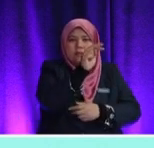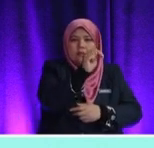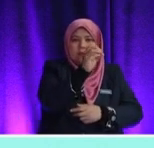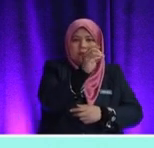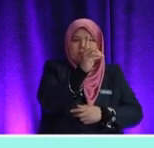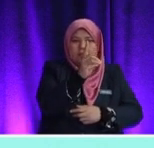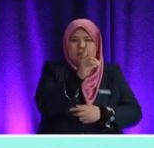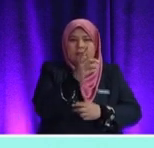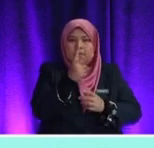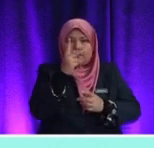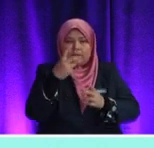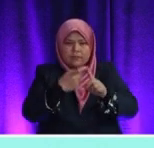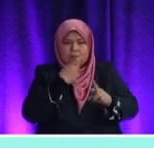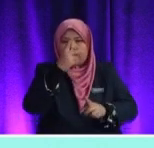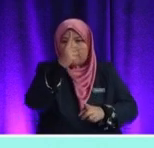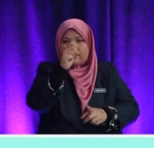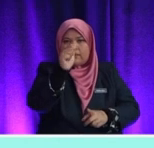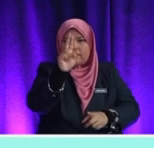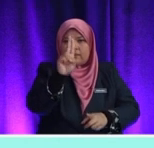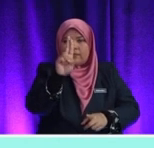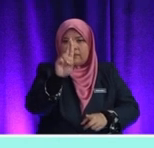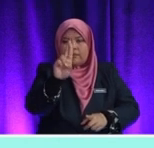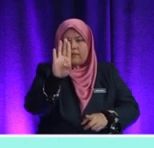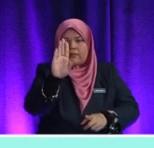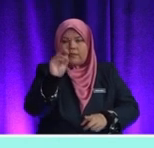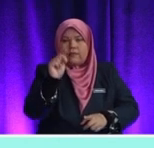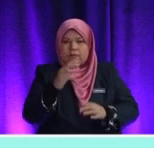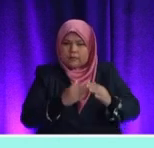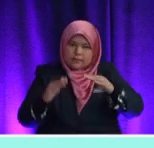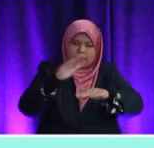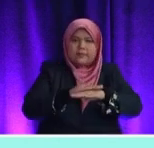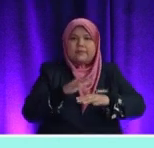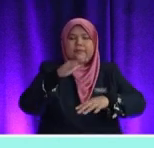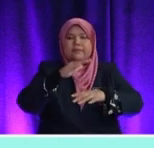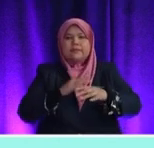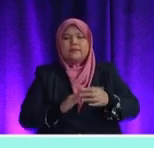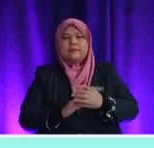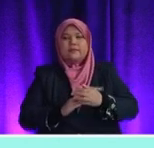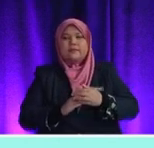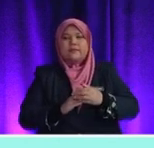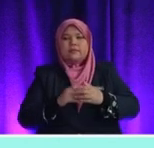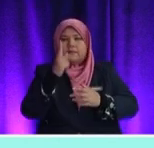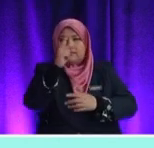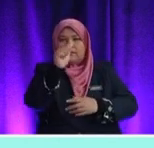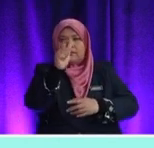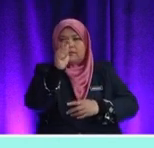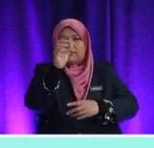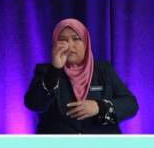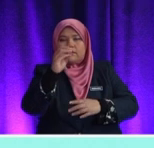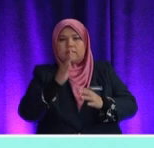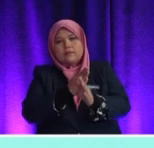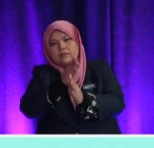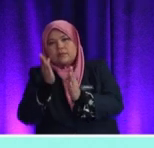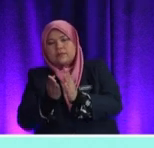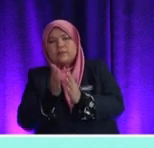tuh di diletakkan dibagian atas ia dibagian atasnya adalah not dengan tokohnya adalah di bahagian tepi